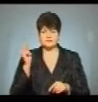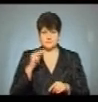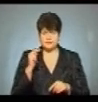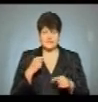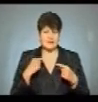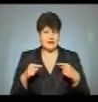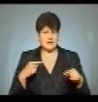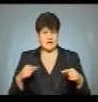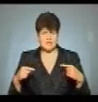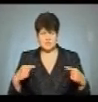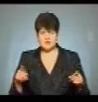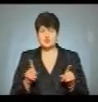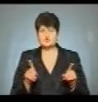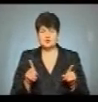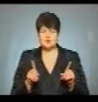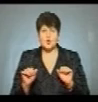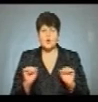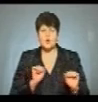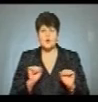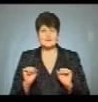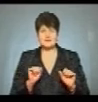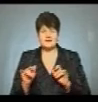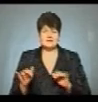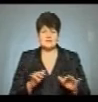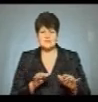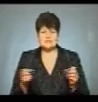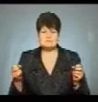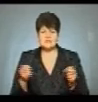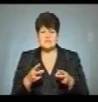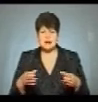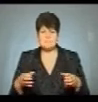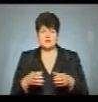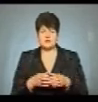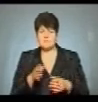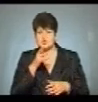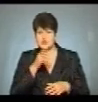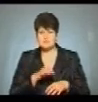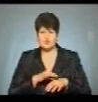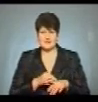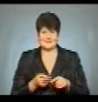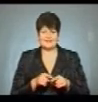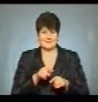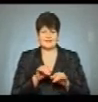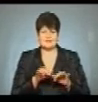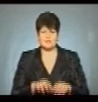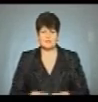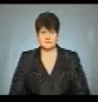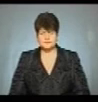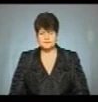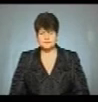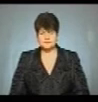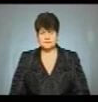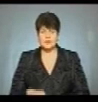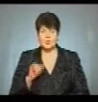інші елементи щодо координації дій спеціальних підрозділів під час проведення таких заходів.